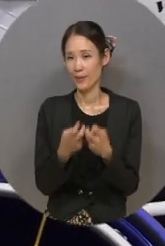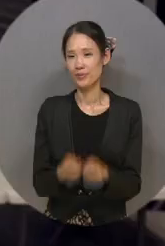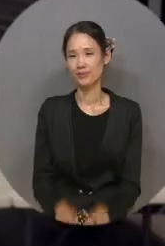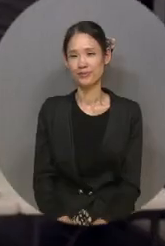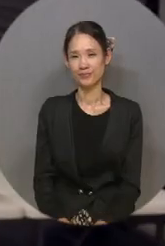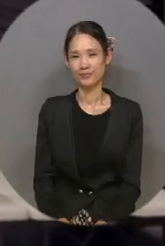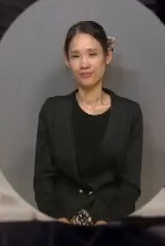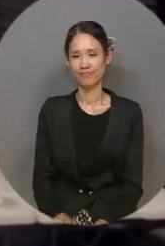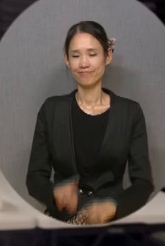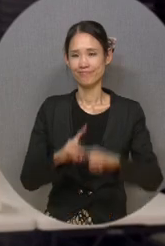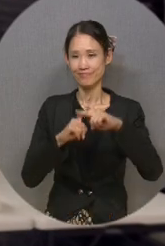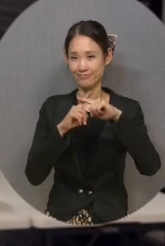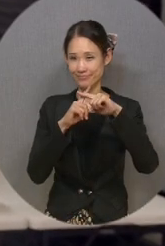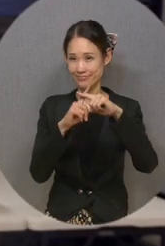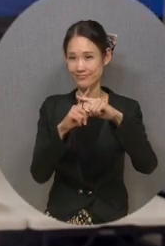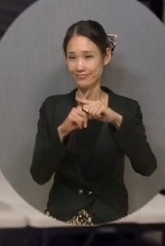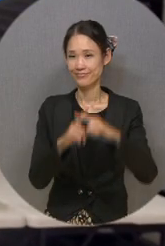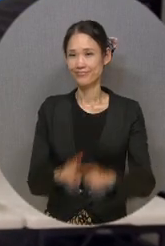더하기.